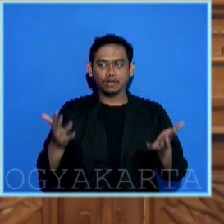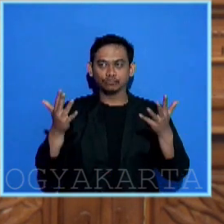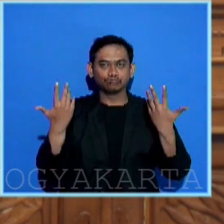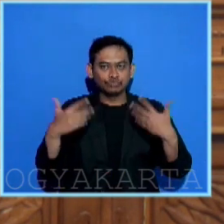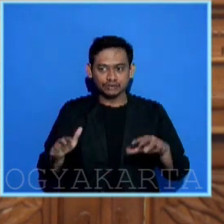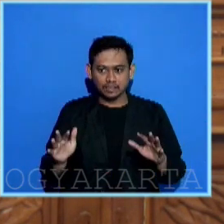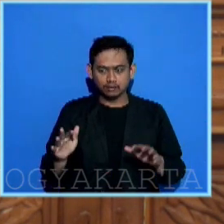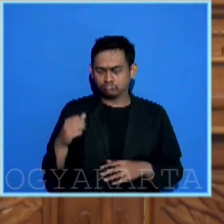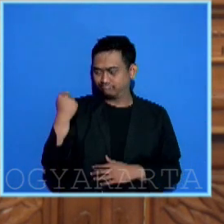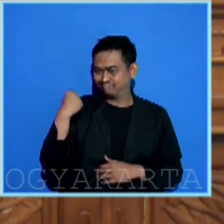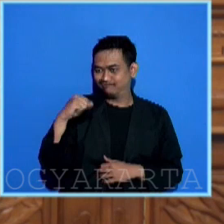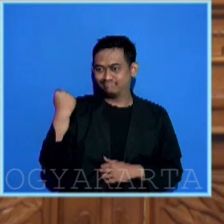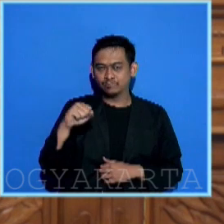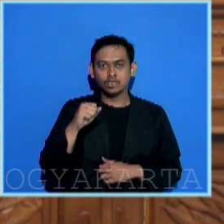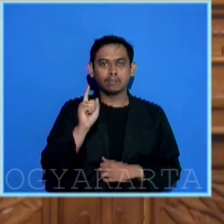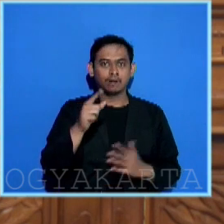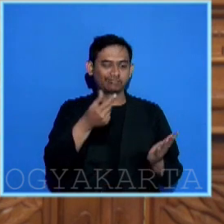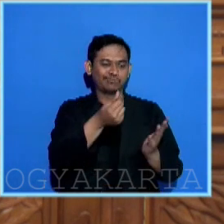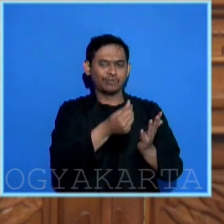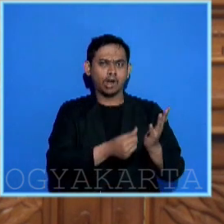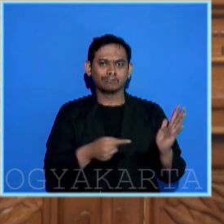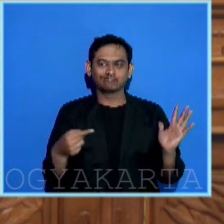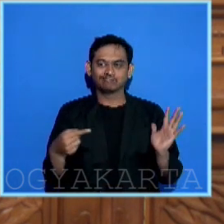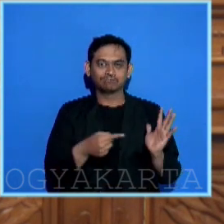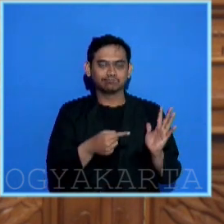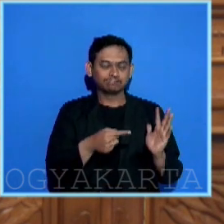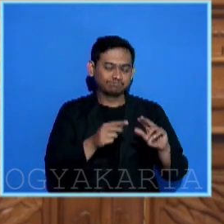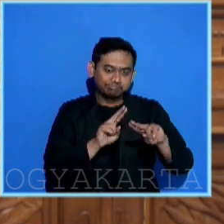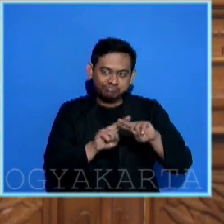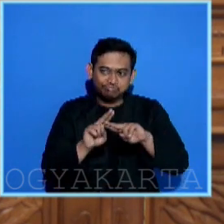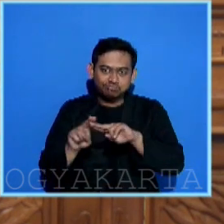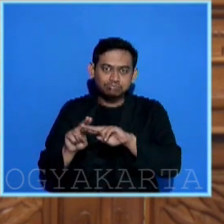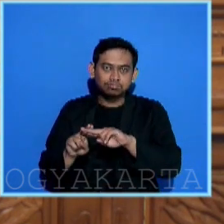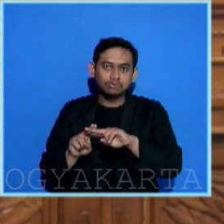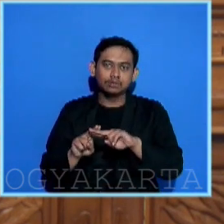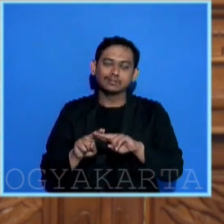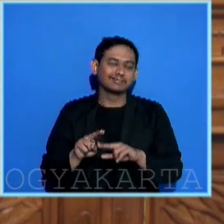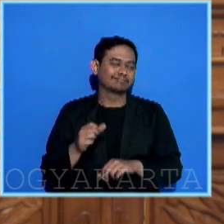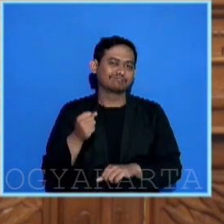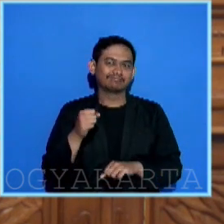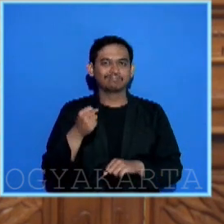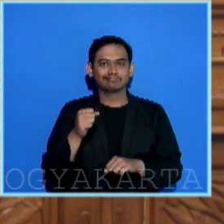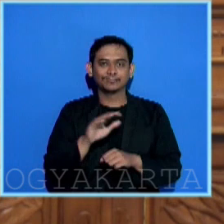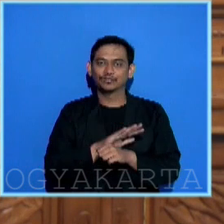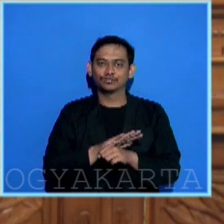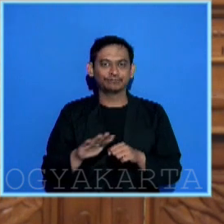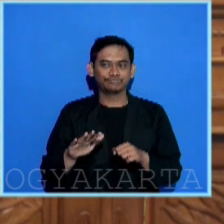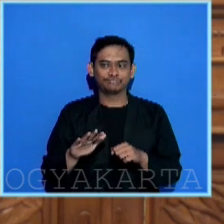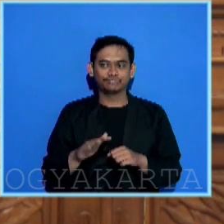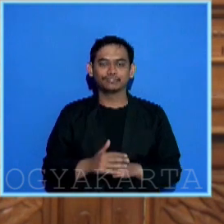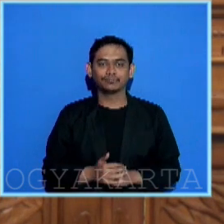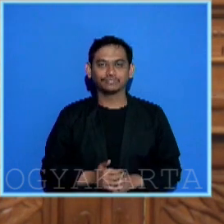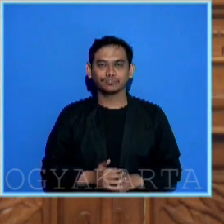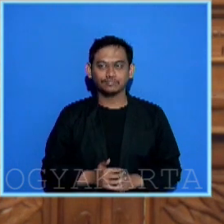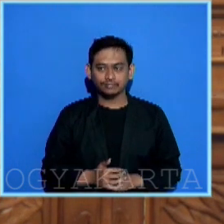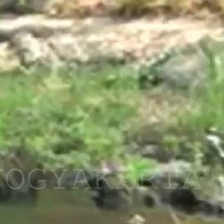jalaran winatesing dana kangge mekaraken jujukan wisata kasebat. Salah setunggalipun inggih menika jujukan wisata Taman Teratai